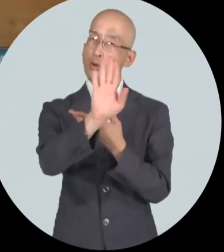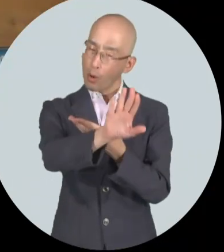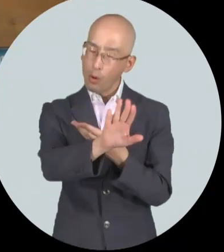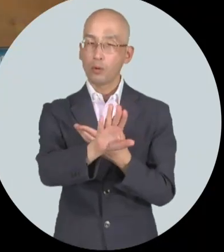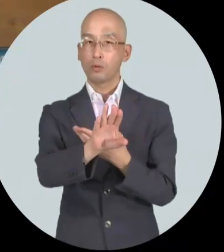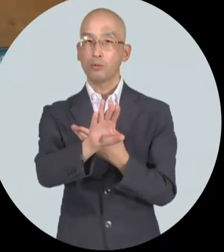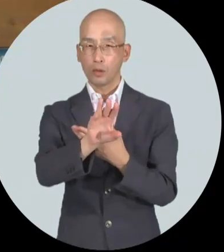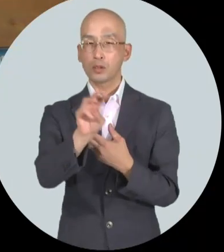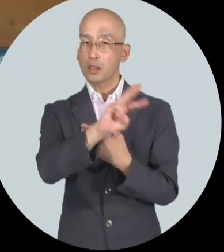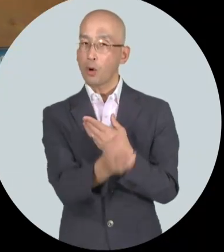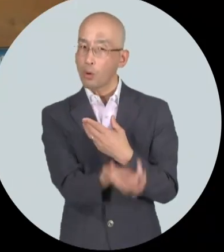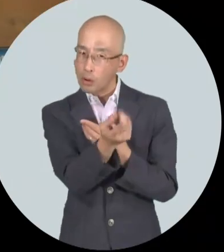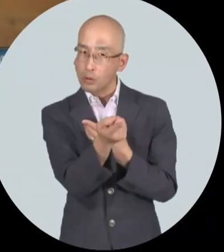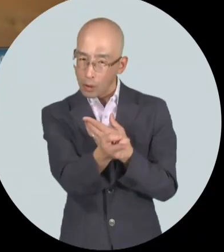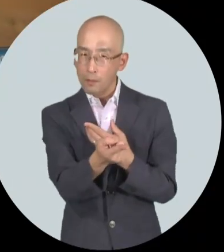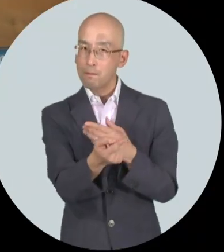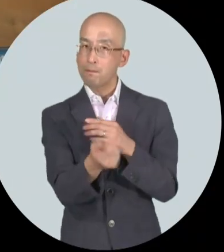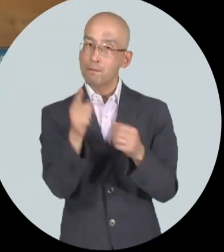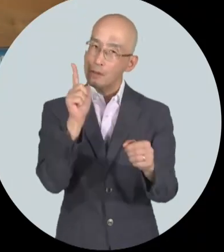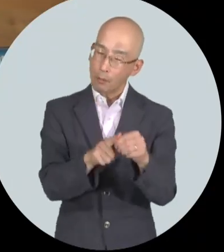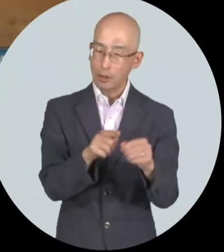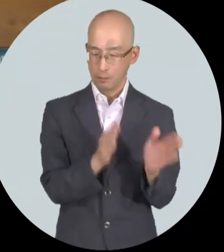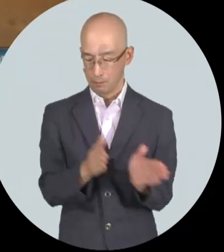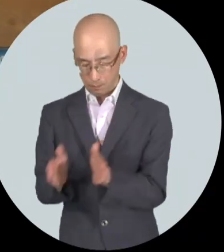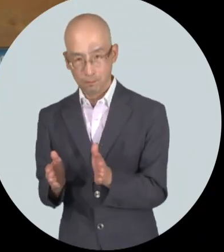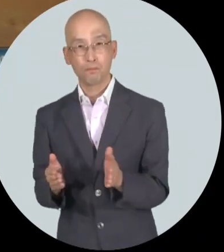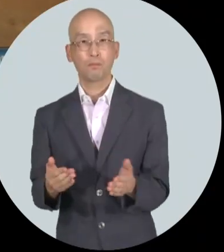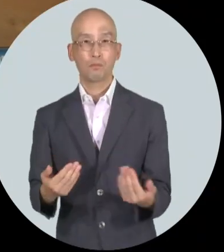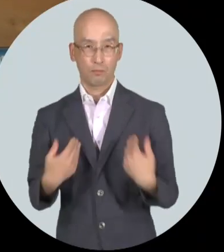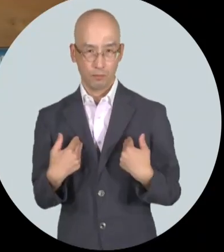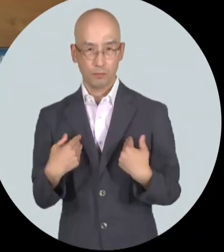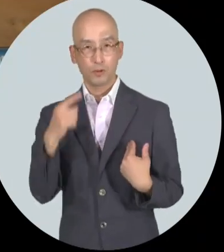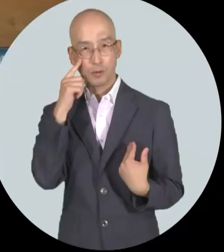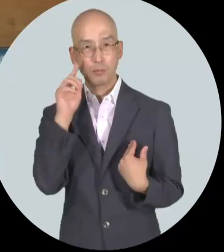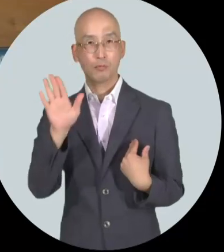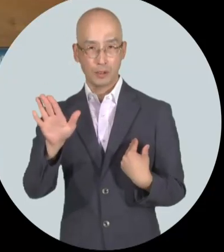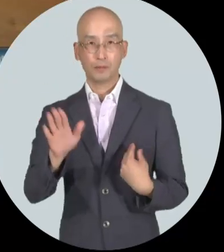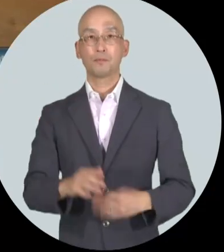然防止のためにもしっかりと取り組んでまいりたいと思っております。